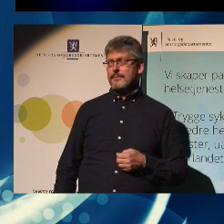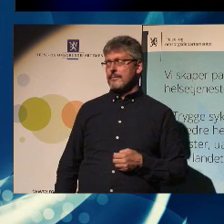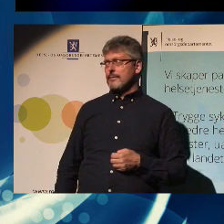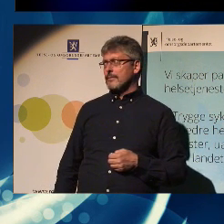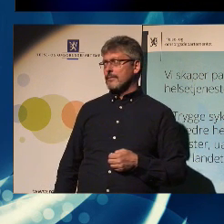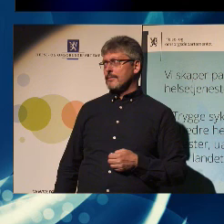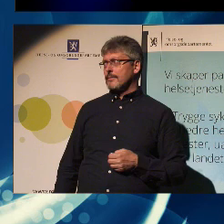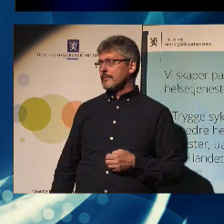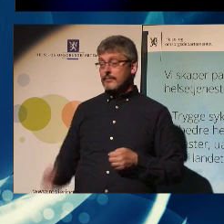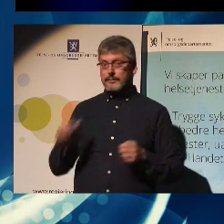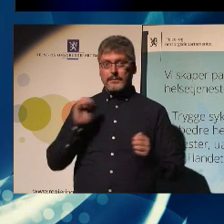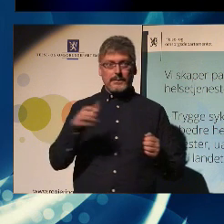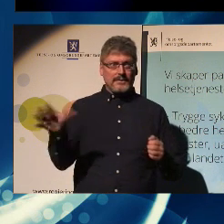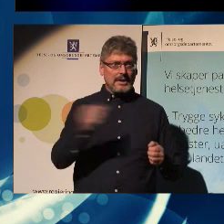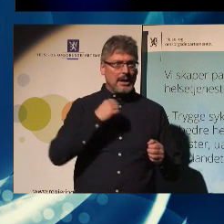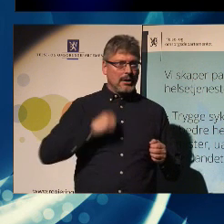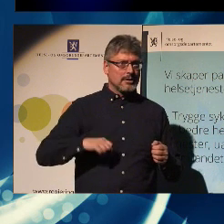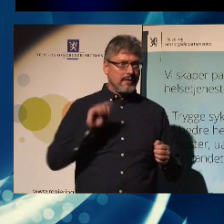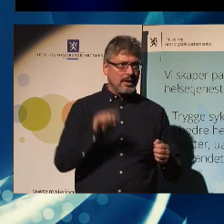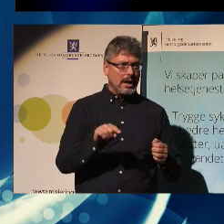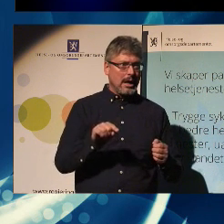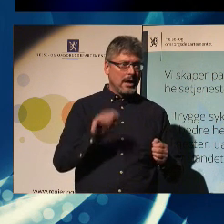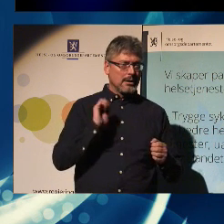Skal vi ta ansvar for det? Skal vi motta